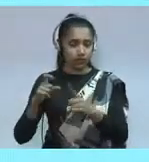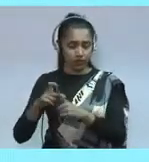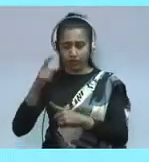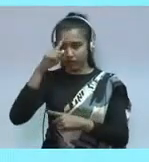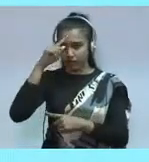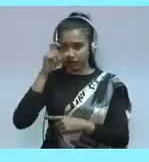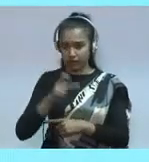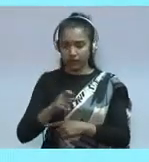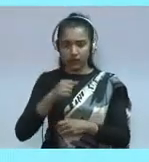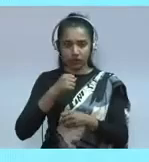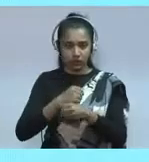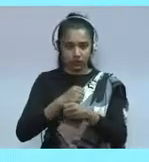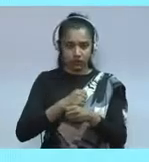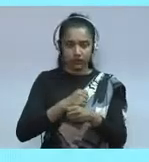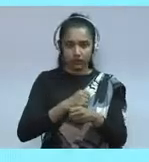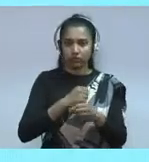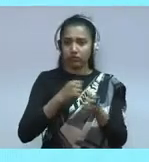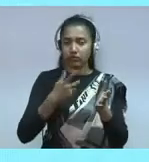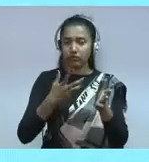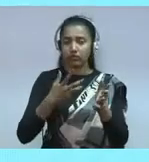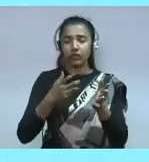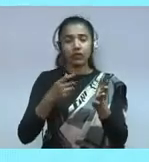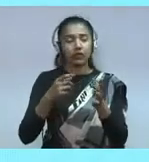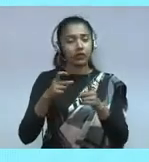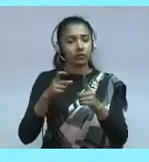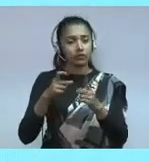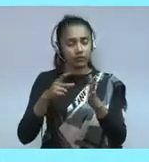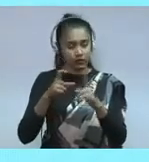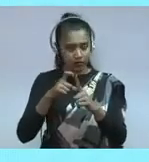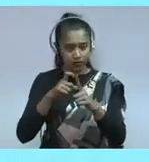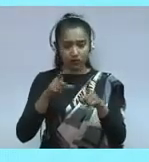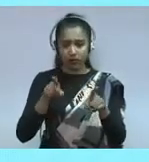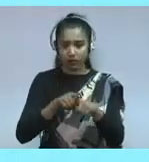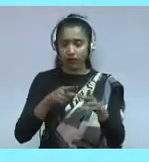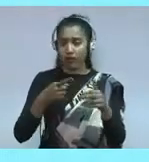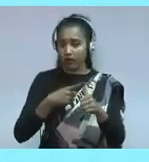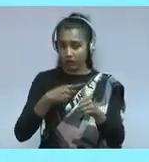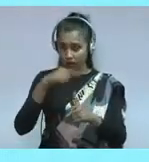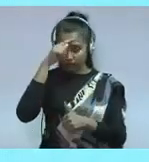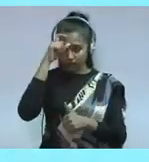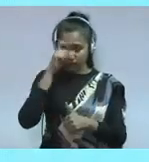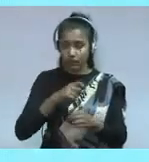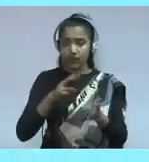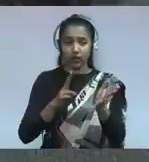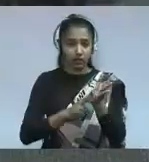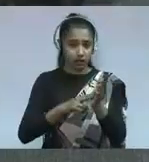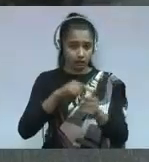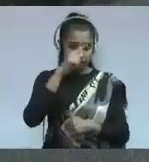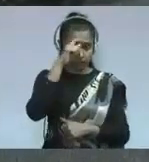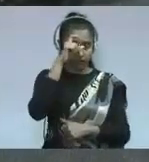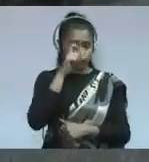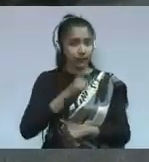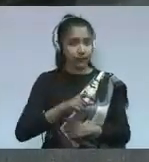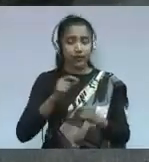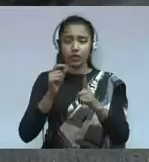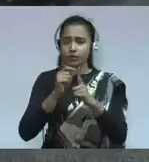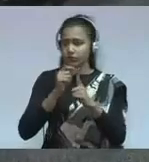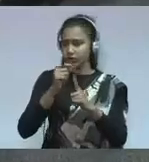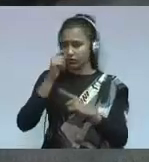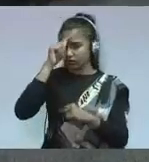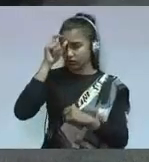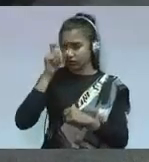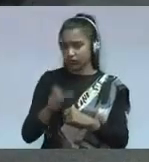ගුණරත්න, වොරාජි නිලපුල්, දේවීන්ද්‍ර වික්‍රමාරච්චි, අනිල් නෙත්තිකුමාර, නලින්ද හෙට්ටිආරච්චි, පුණ්‍යතිලක